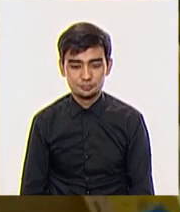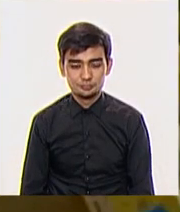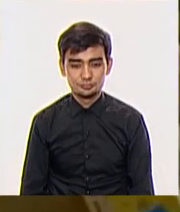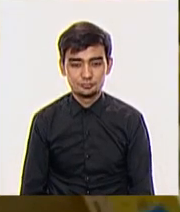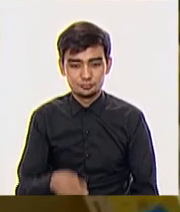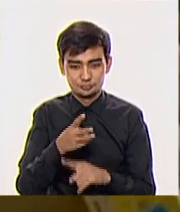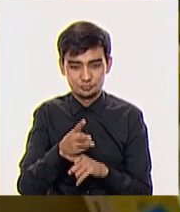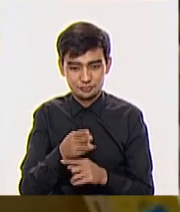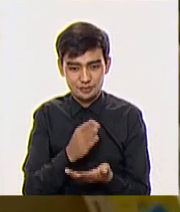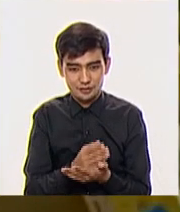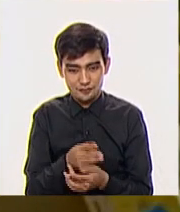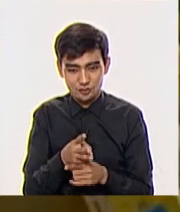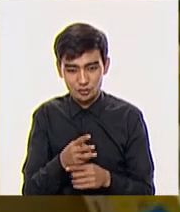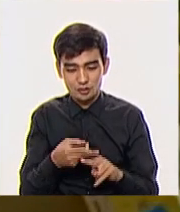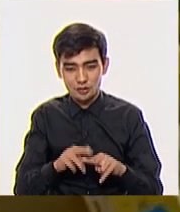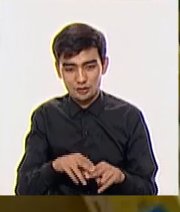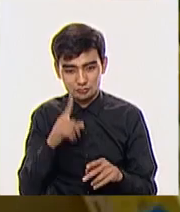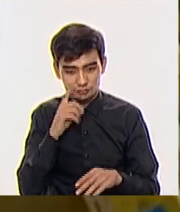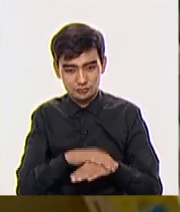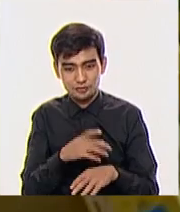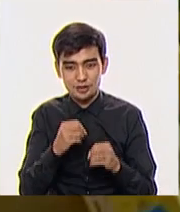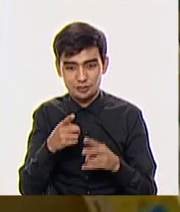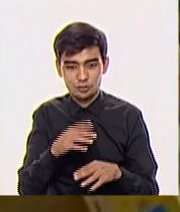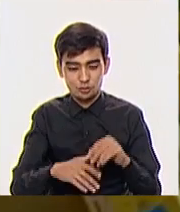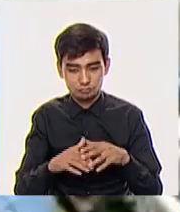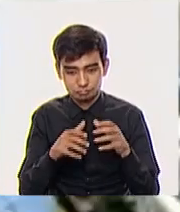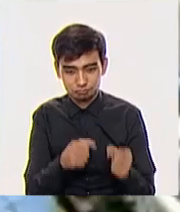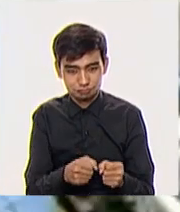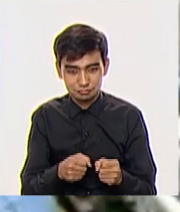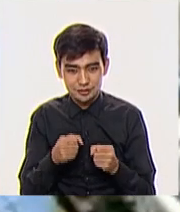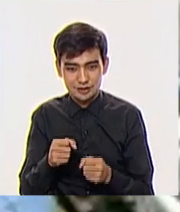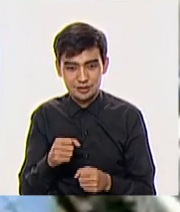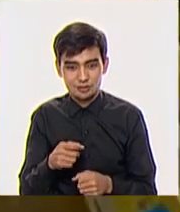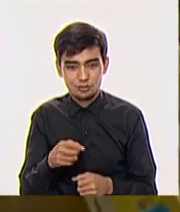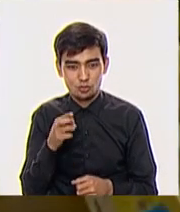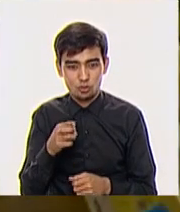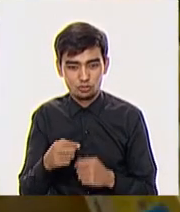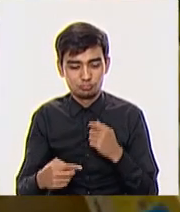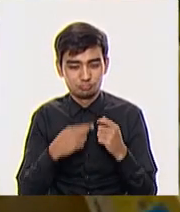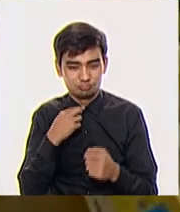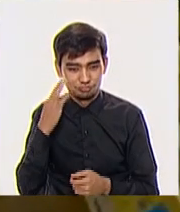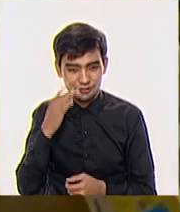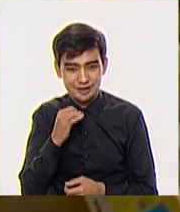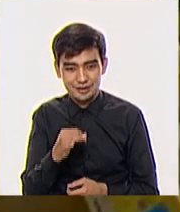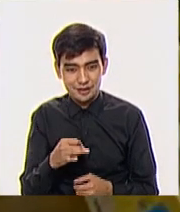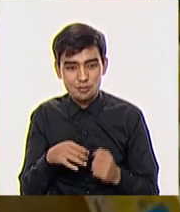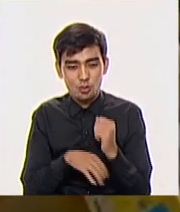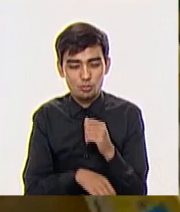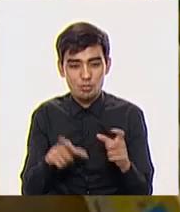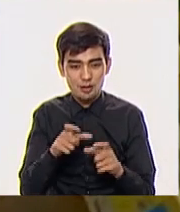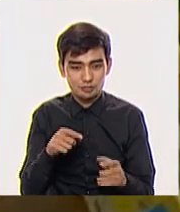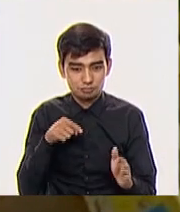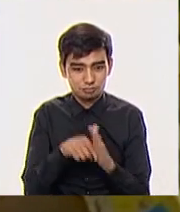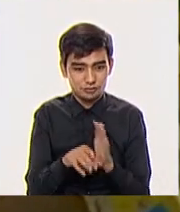На кадрах с камер видеонаблюдения заметно, как он хватает продавца и приставляет к ней нож. Затем в